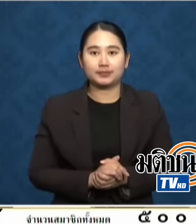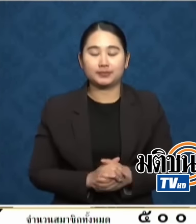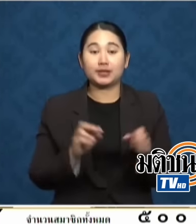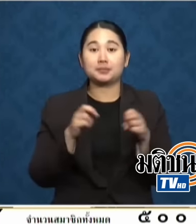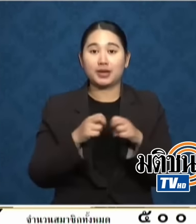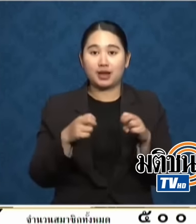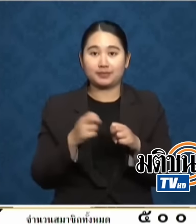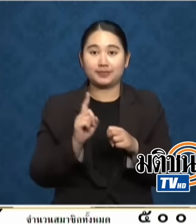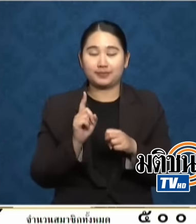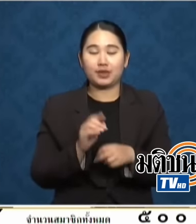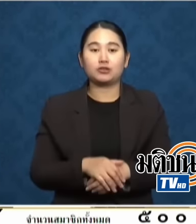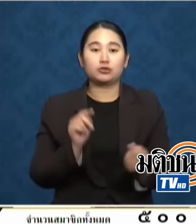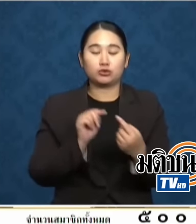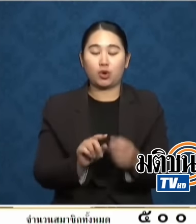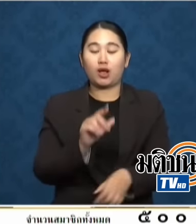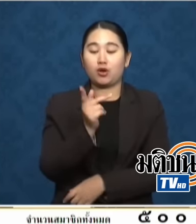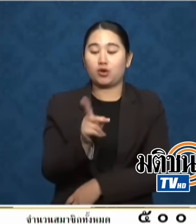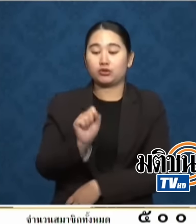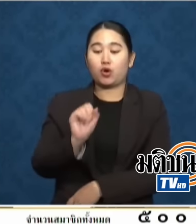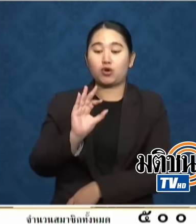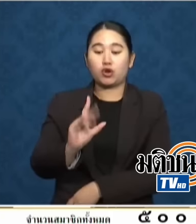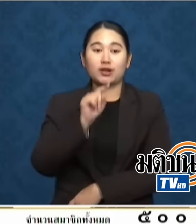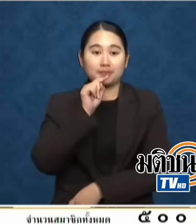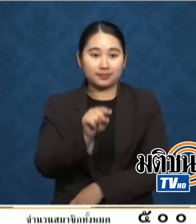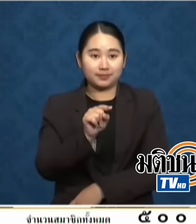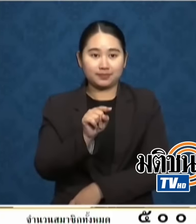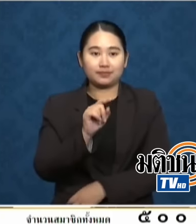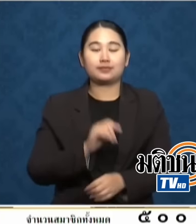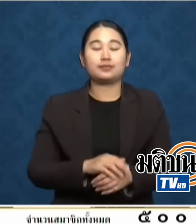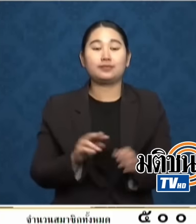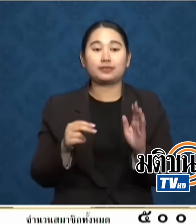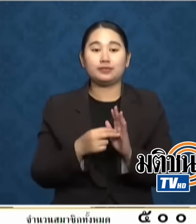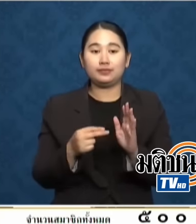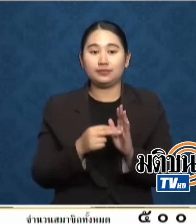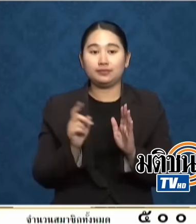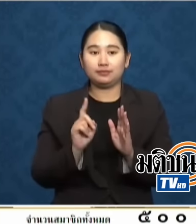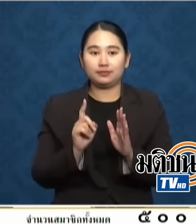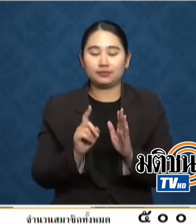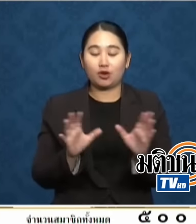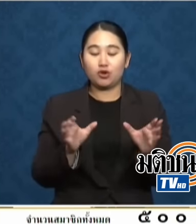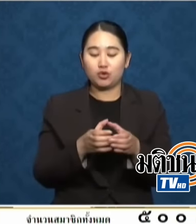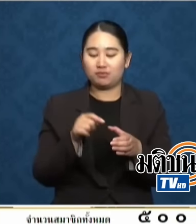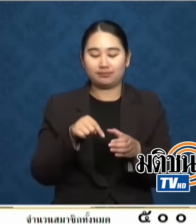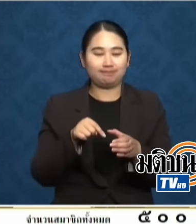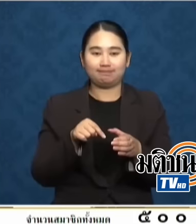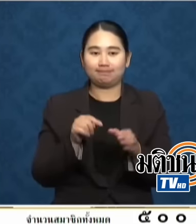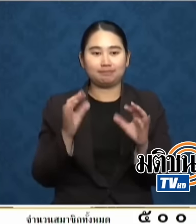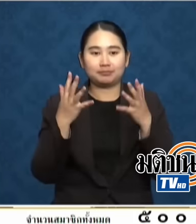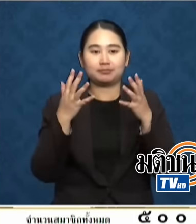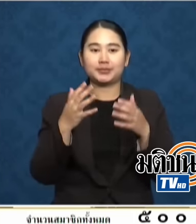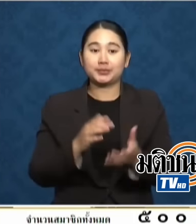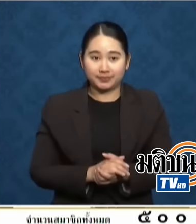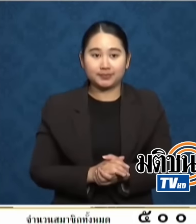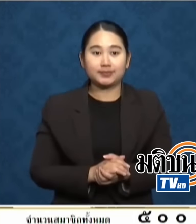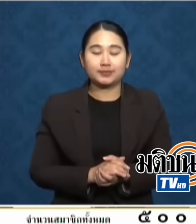ปัญหาของคำสั่งคสช.ฉบับนี้นอกจากไม่มีทำให้ไม่มีสภาที่ปรึกษาอย่างที่ผมกล่าวไป